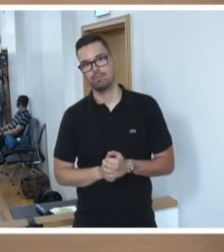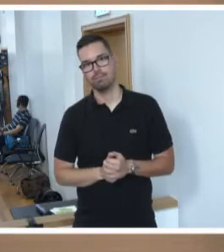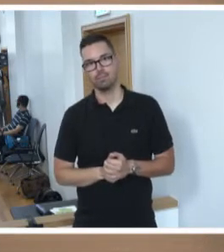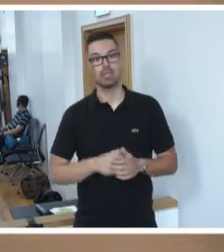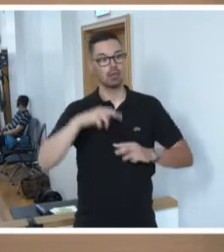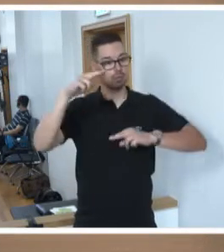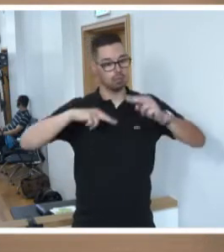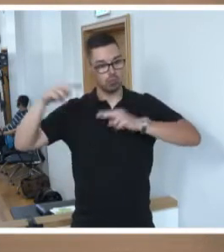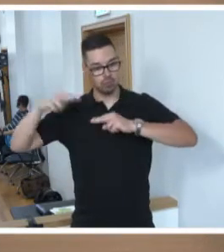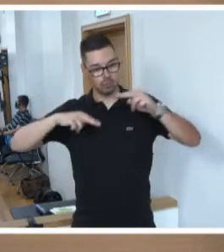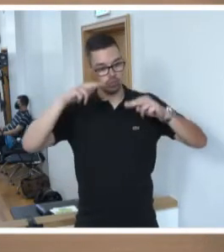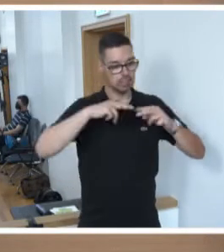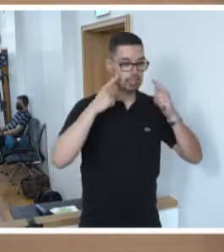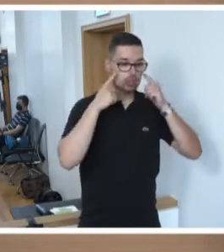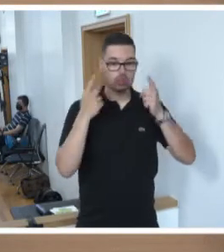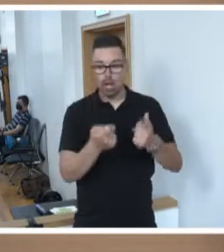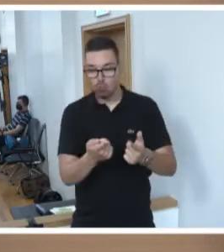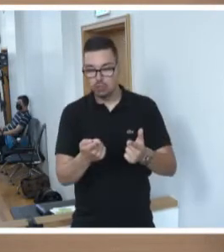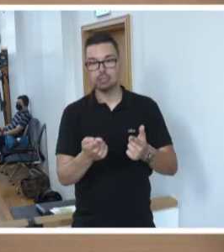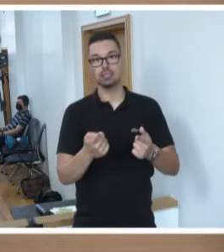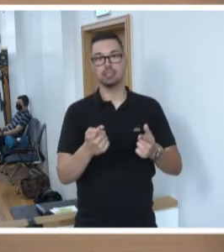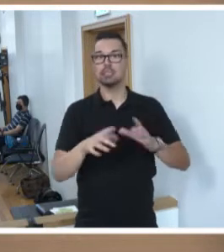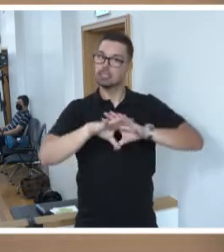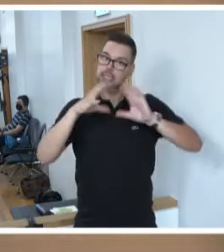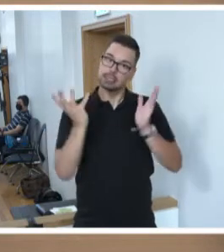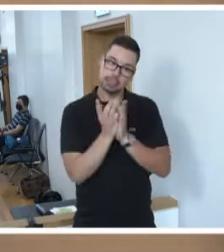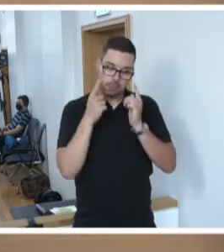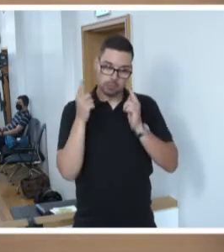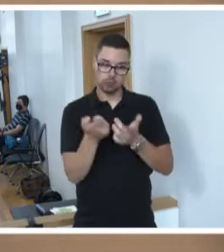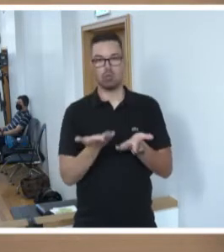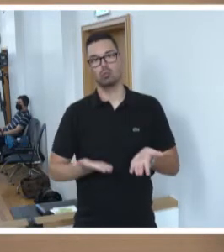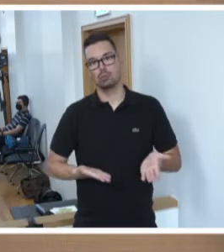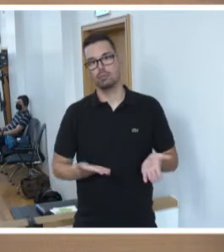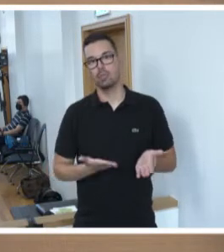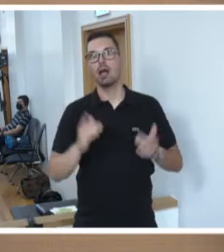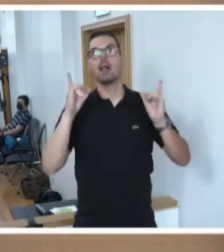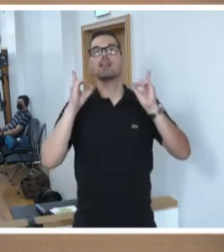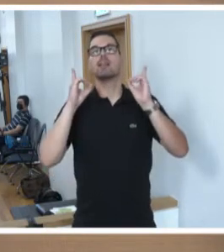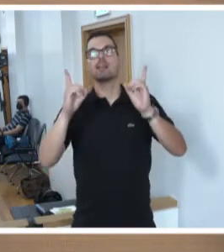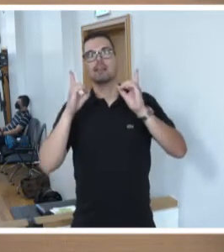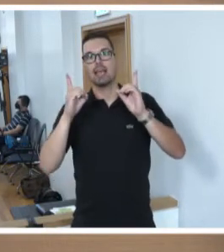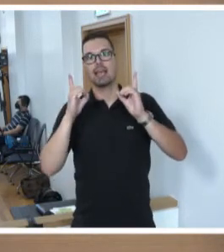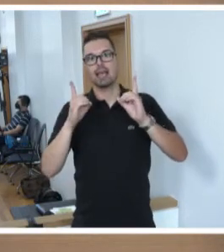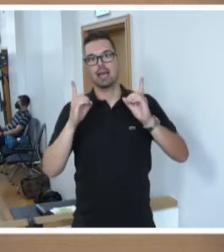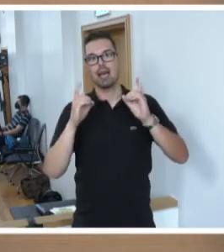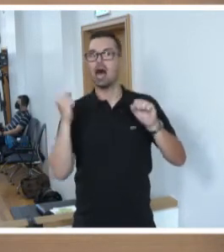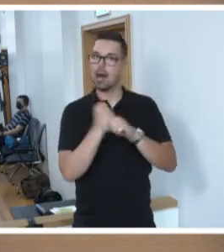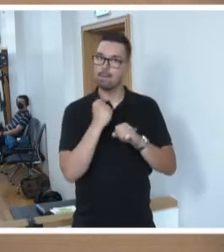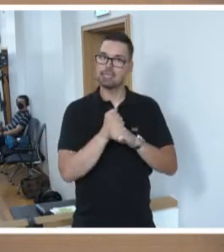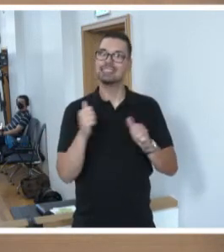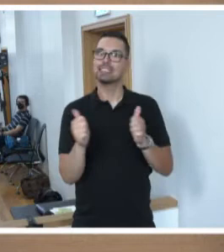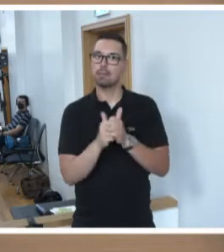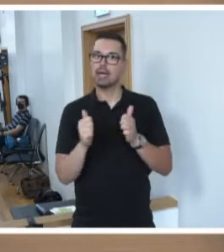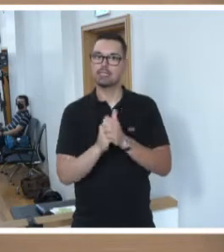Professionen ermöglichen dann die ganzheitliche Betrachtung unserer Kinder. Lehrerinnen und Lehrer arbeiten somit gemeinsam